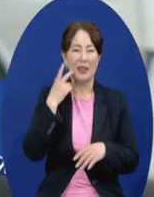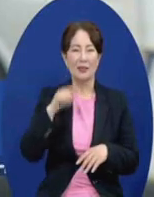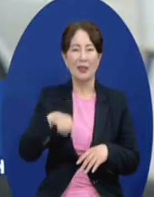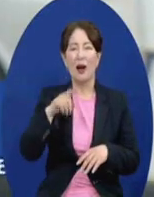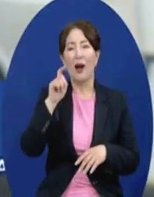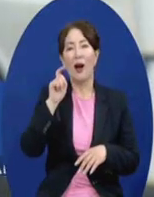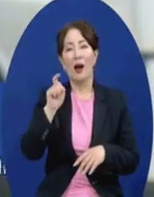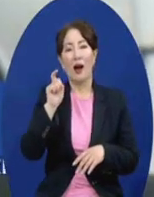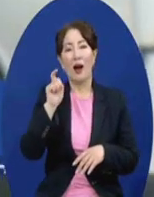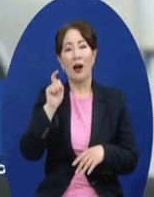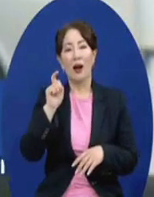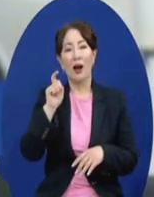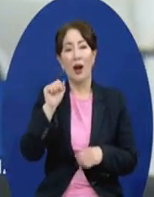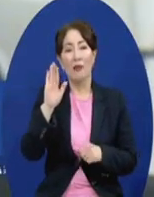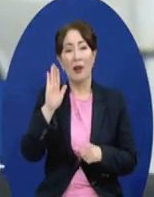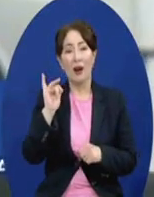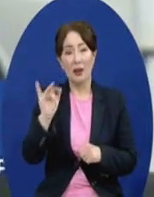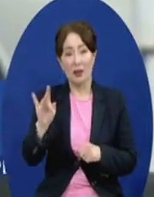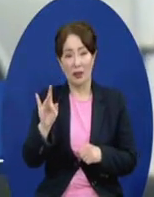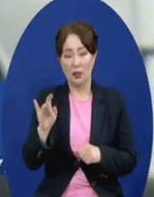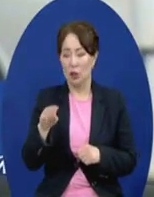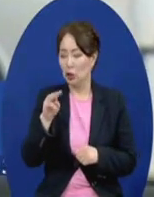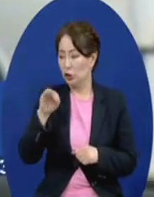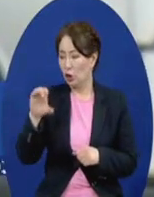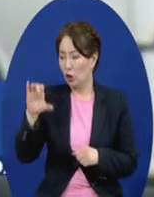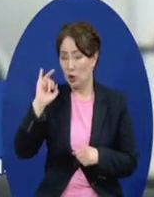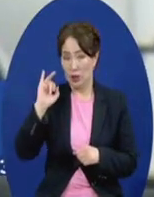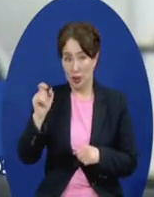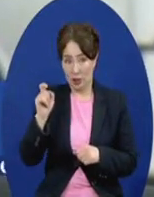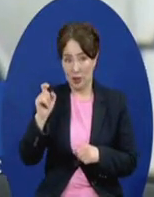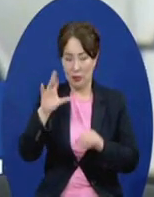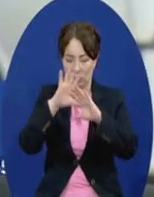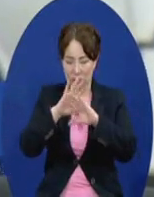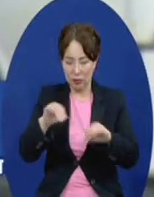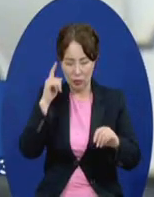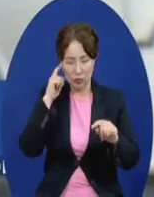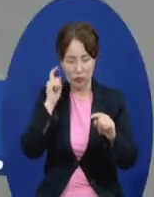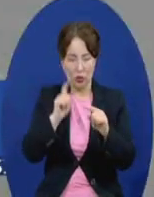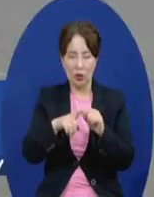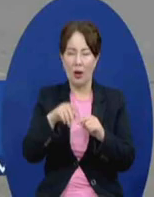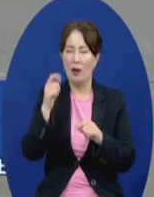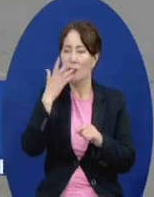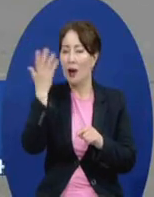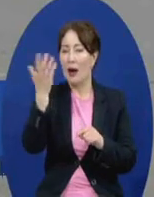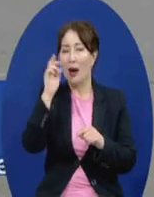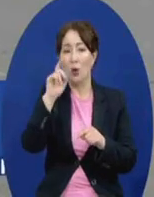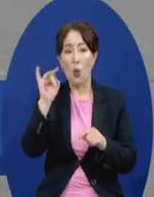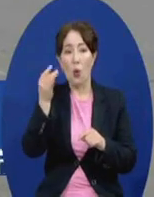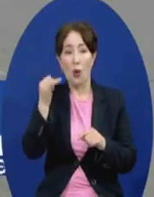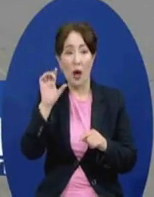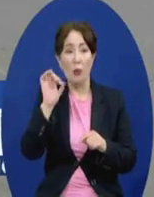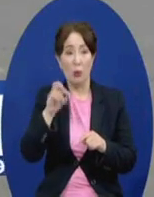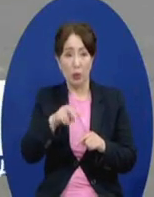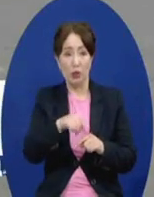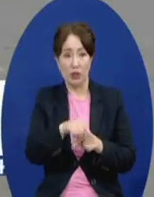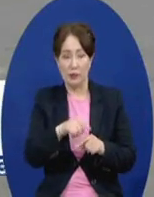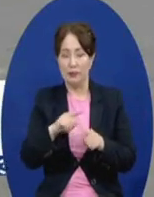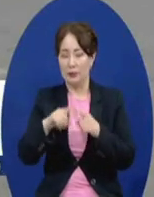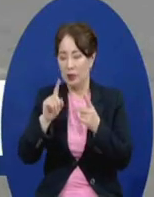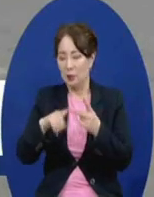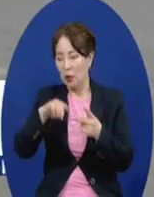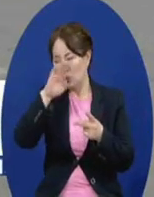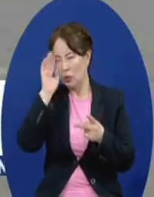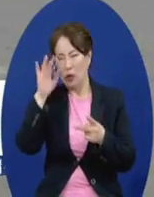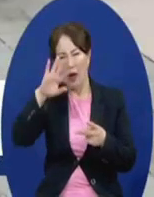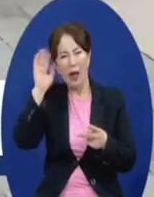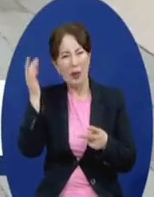одоо их тоос бас тоосчлалтай үед бол тоос дарах зорилгоор хийж байгаа. Агаар хидэх хуураа байх үед. А зун бол бас хидэх халтаас сэргэлж бас хийдэг